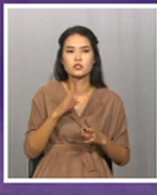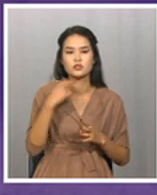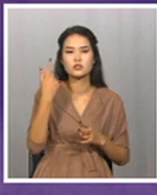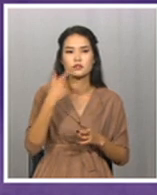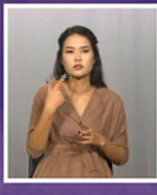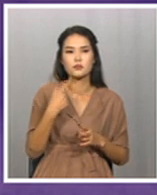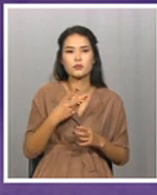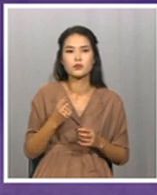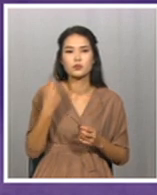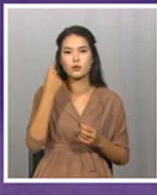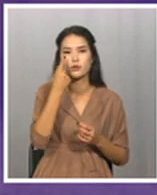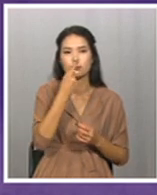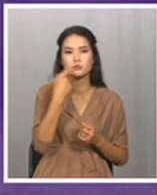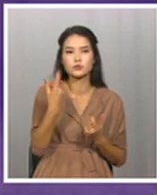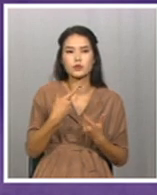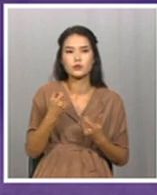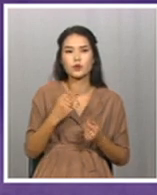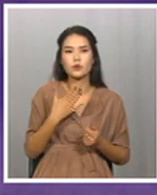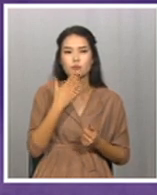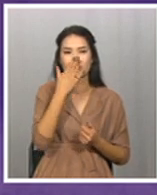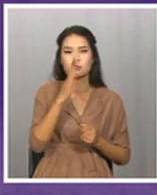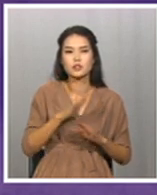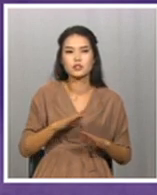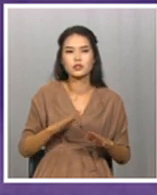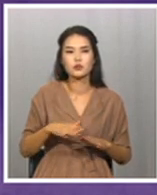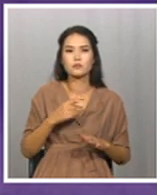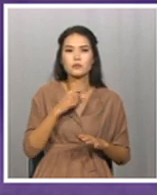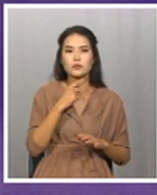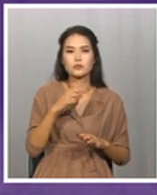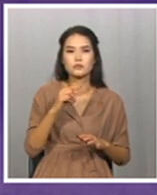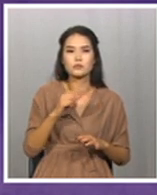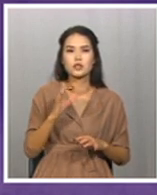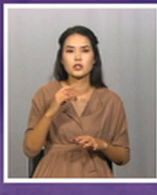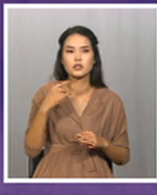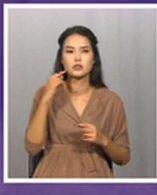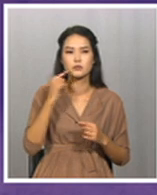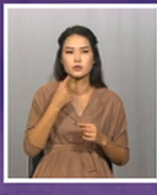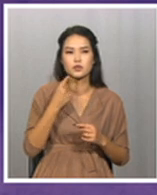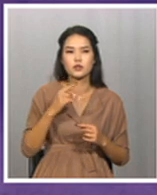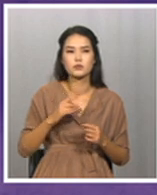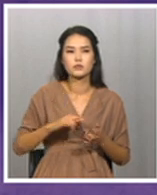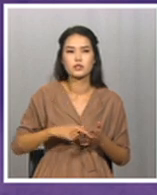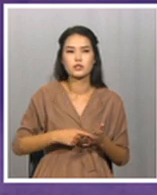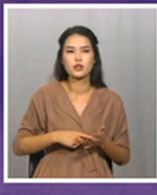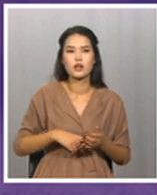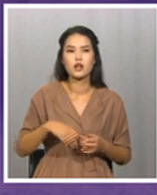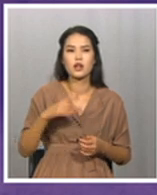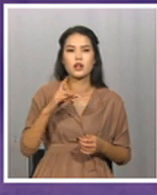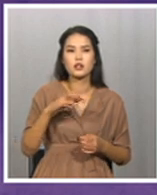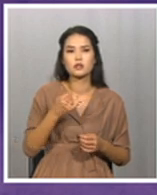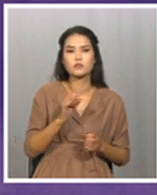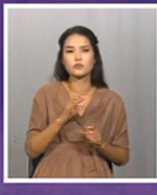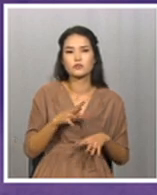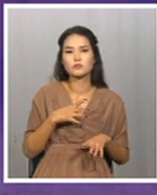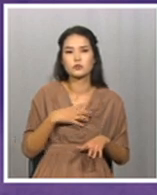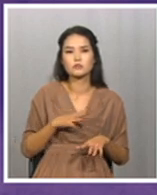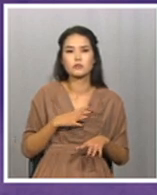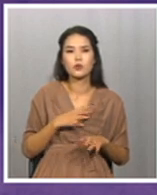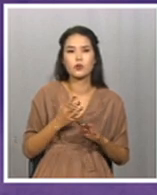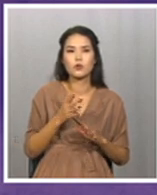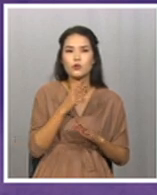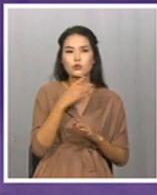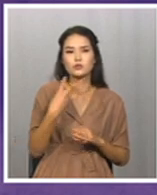лицом, с голубыми глазами и упрямым детским подбородком, с ямочкой посередине. Лет ему должно быть было